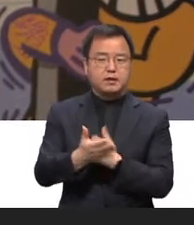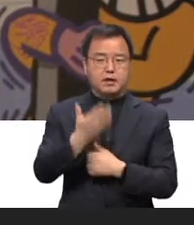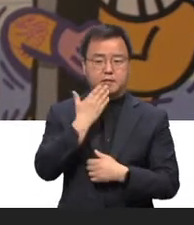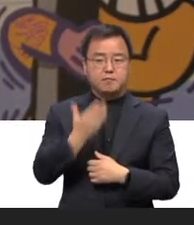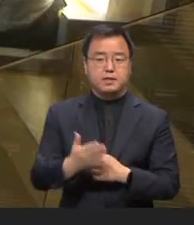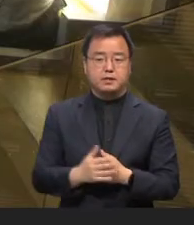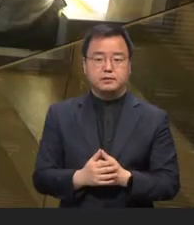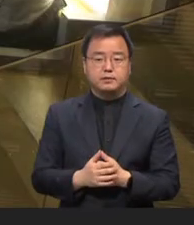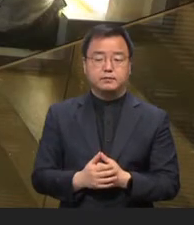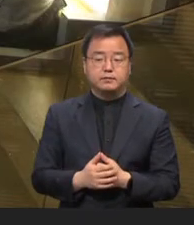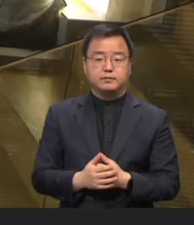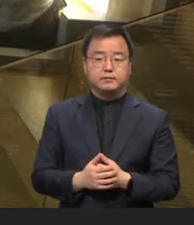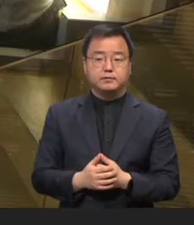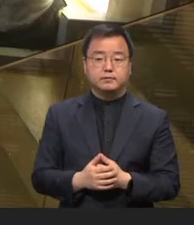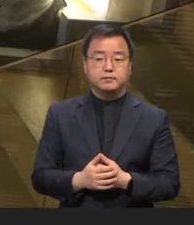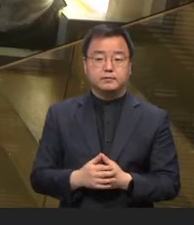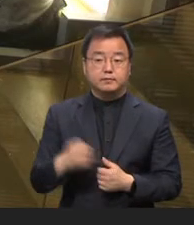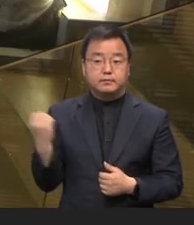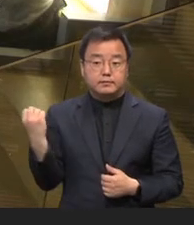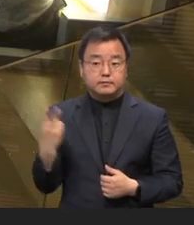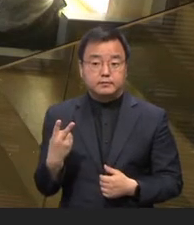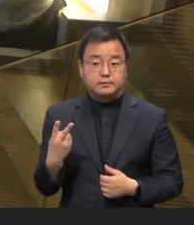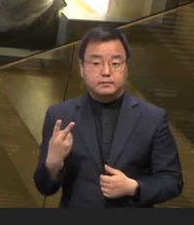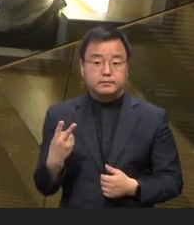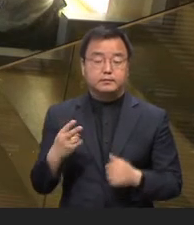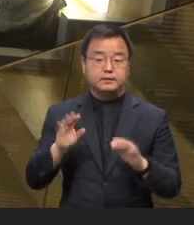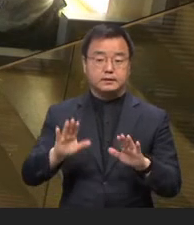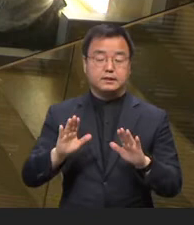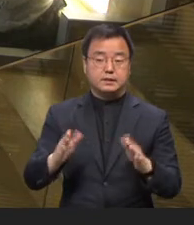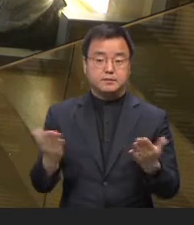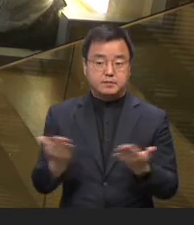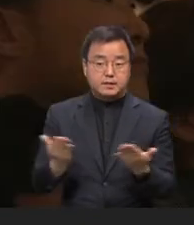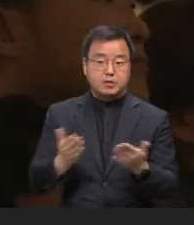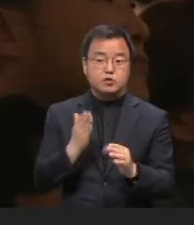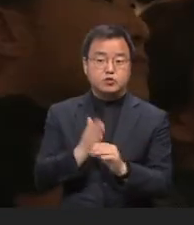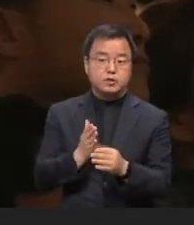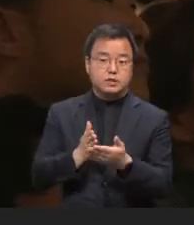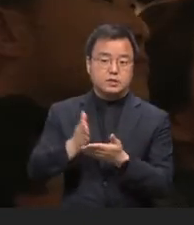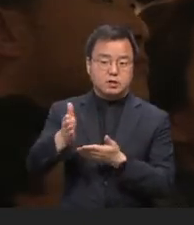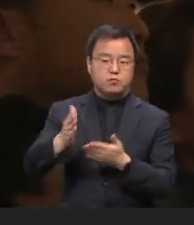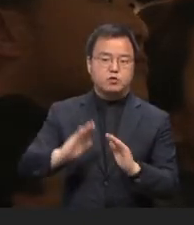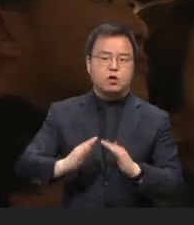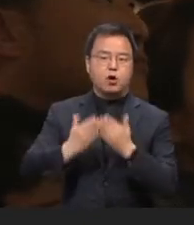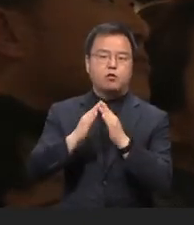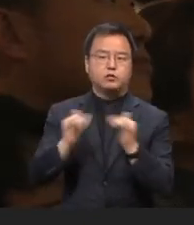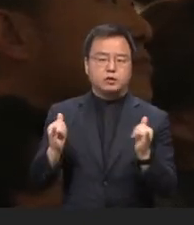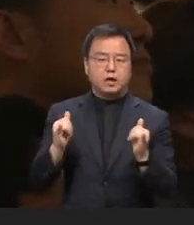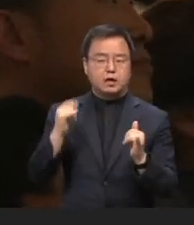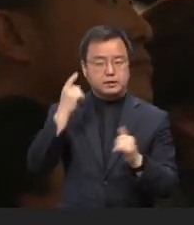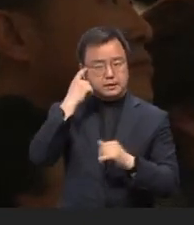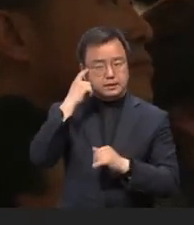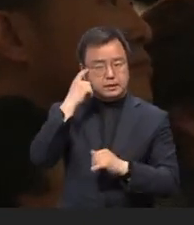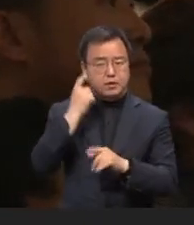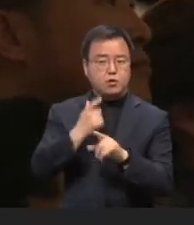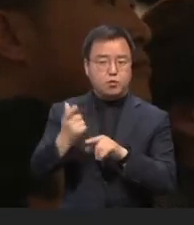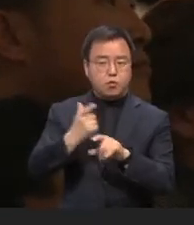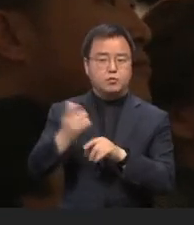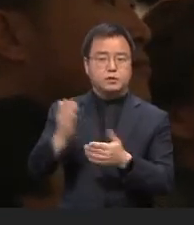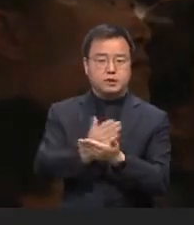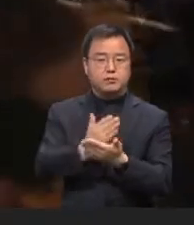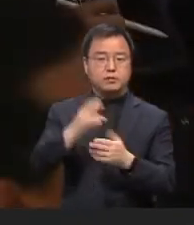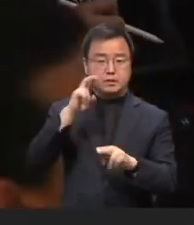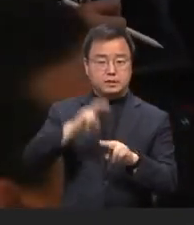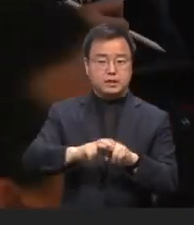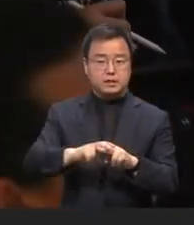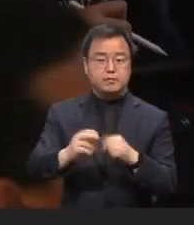하죠. 한편 현업 건축가들의 생생한 경험과 고민을 공유하는 자리인 만큼